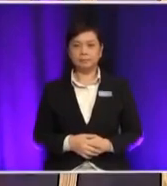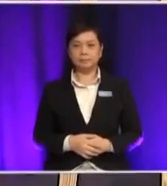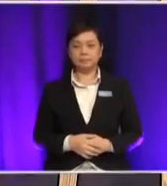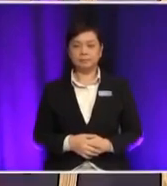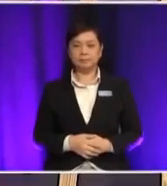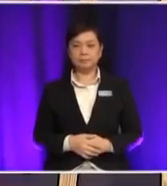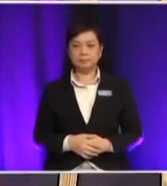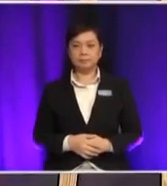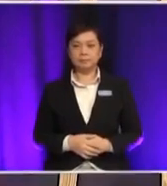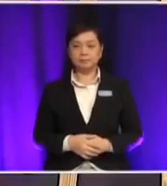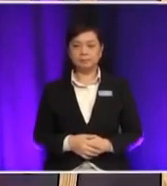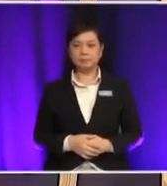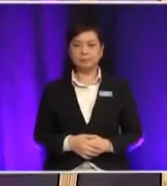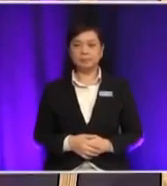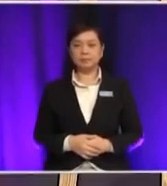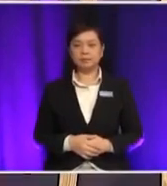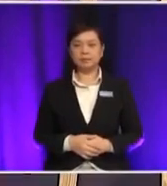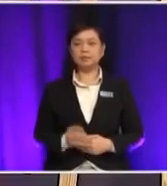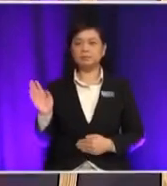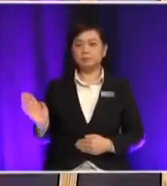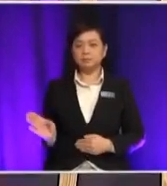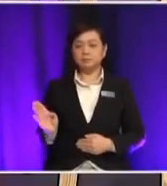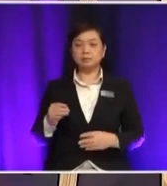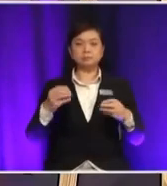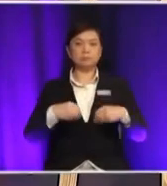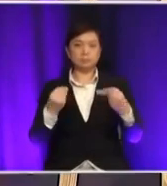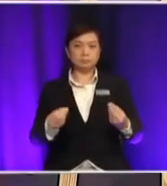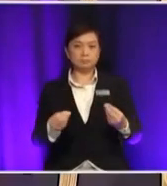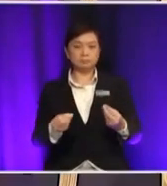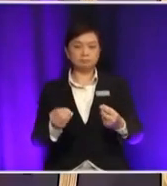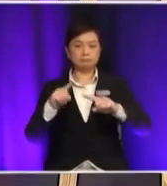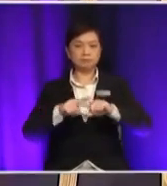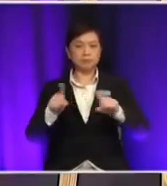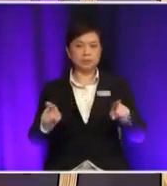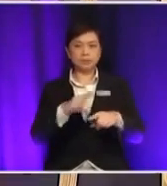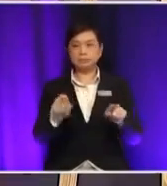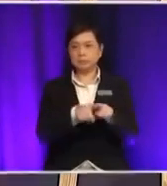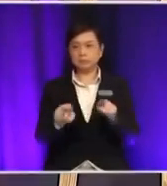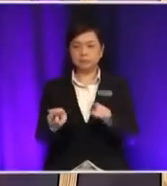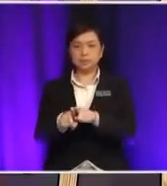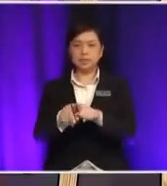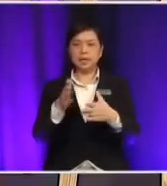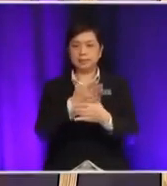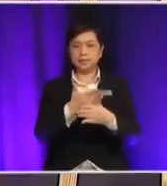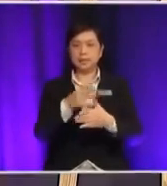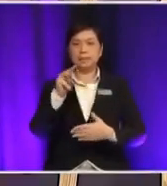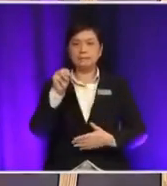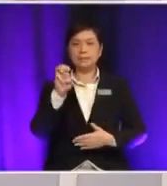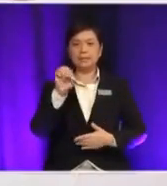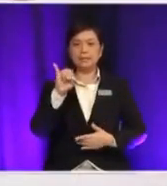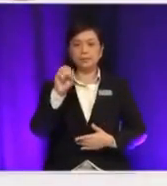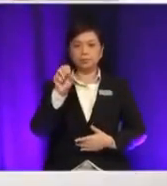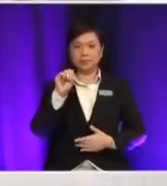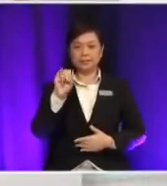memberi perbedaan dan persamaan antara mitosis dan meiosis Oke kita telah menjadikan dia dalam satu